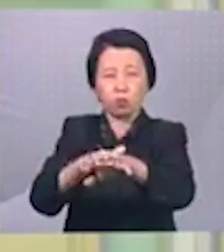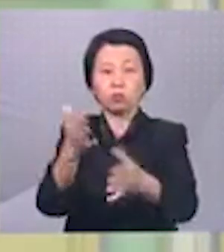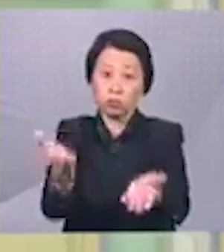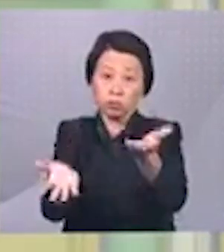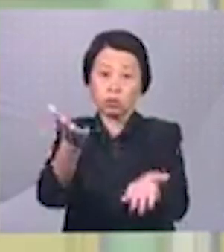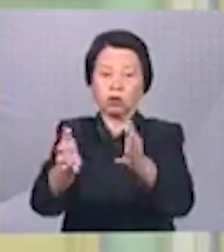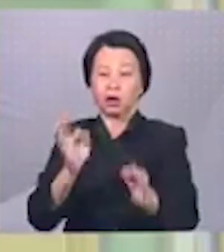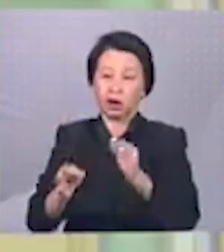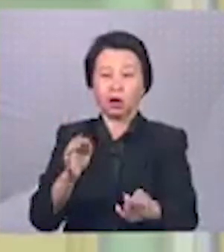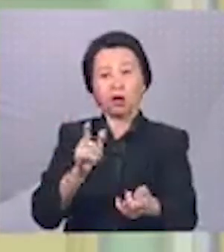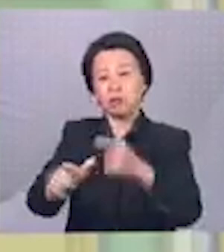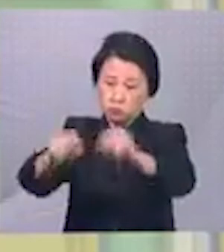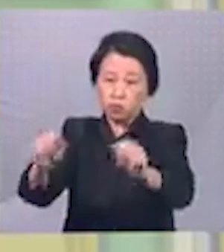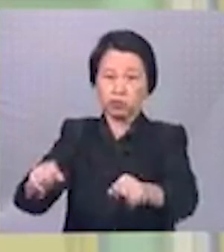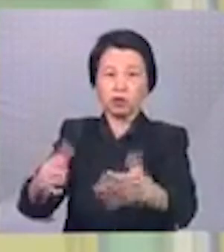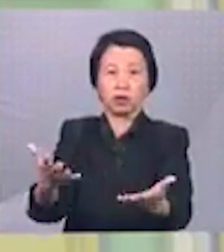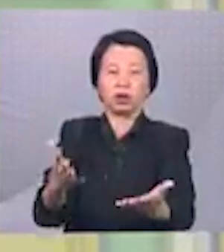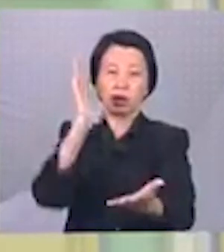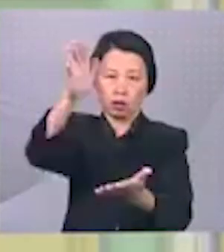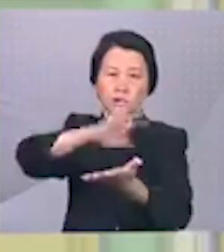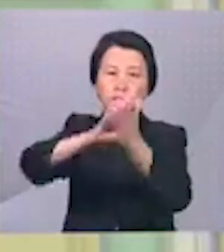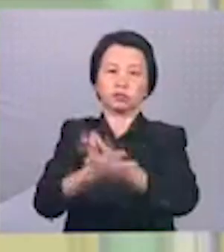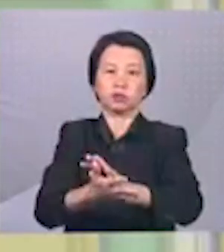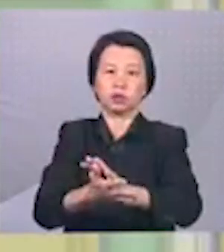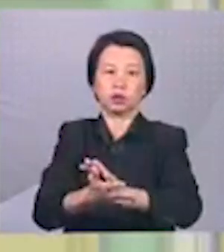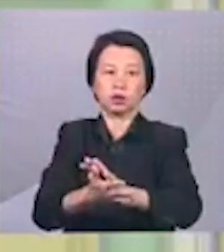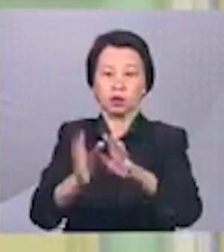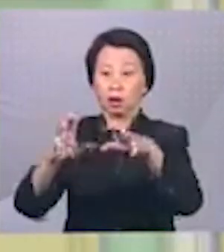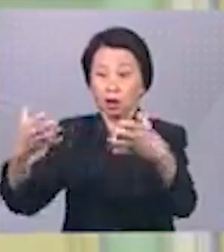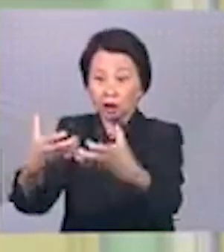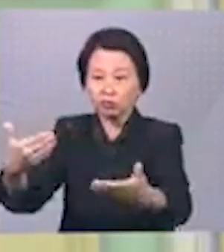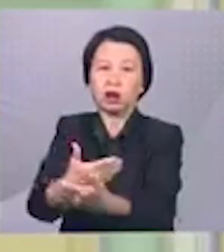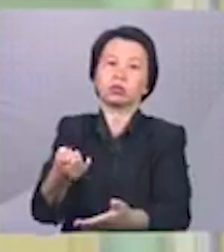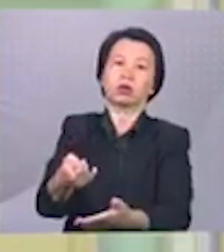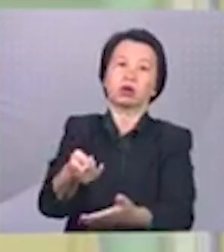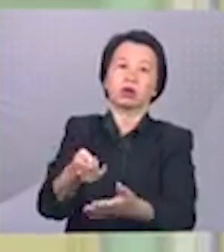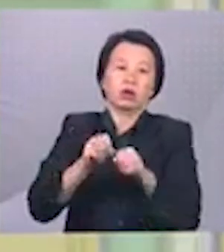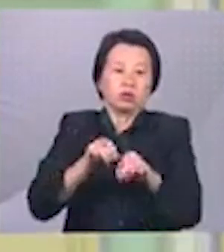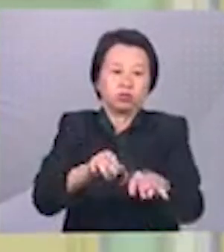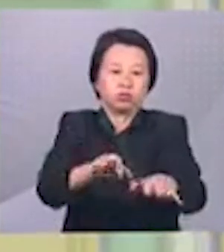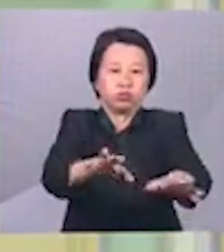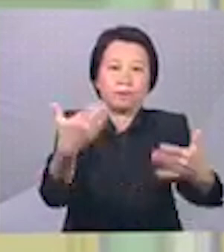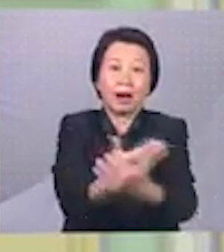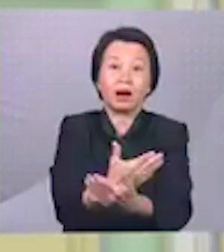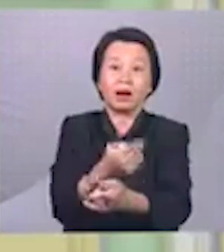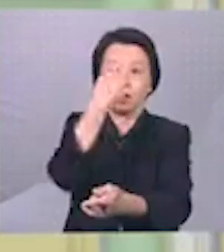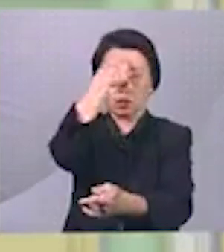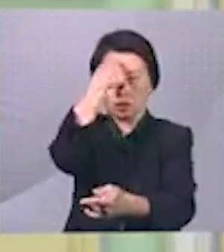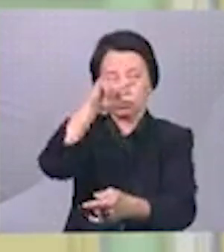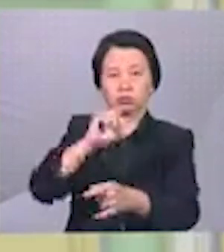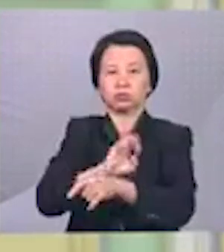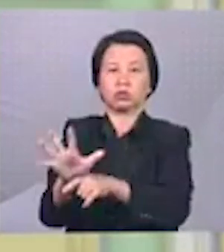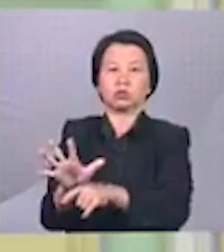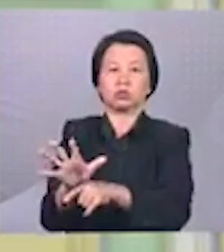mungkin jika dibenarkan akan menjadi kluster baru, iaitu untuk penularan baru bagi COVID-19